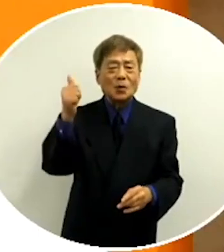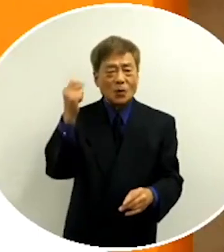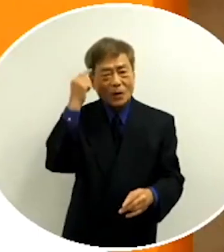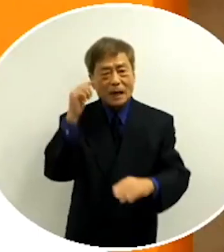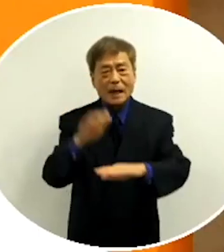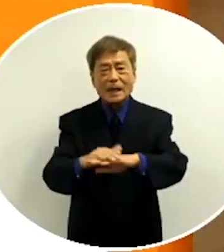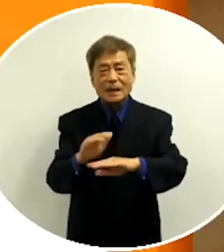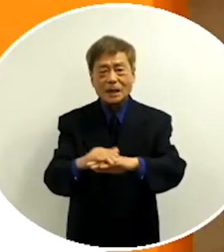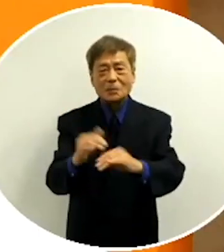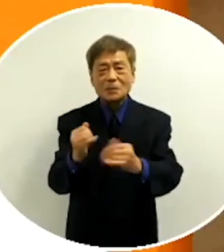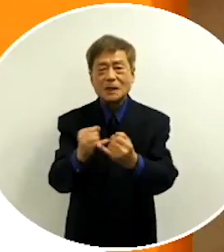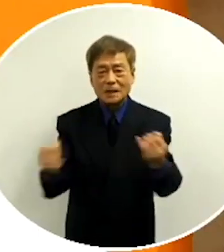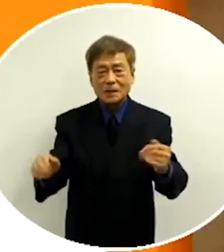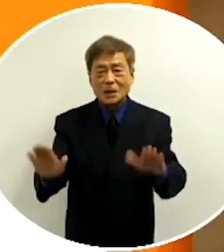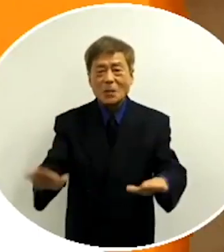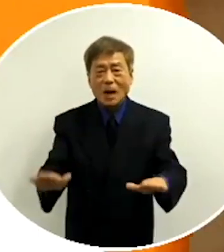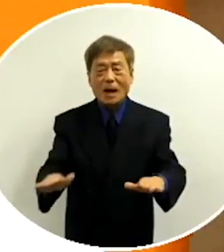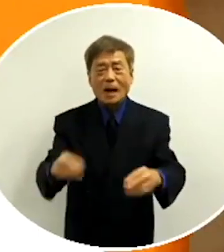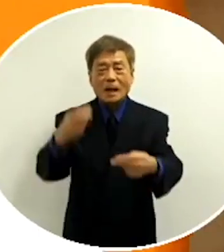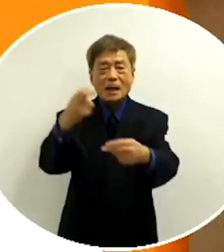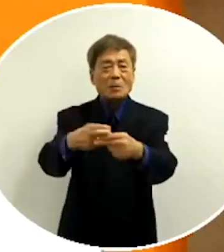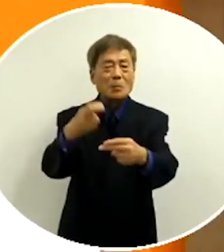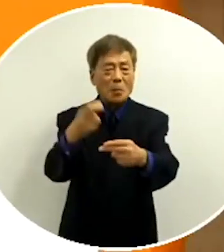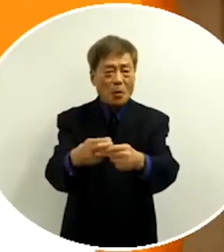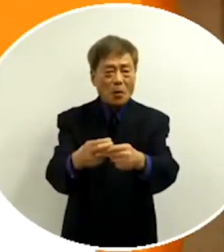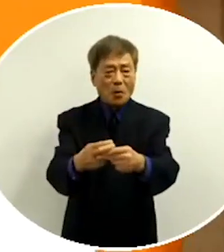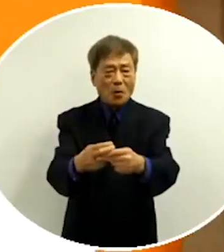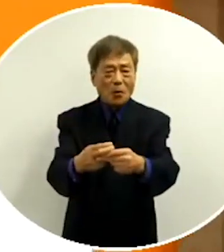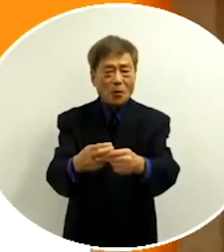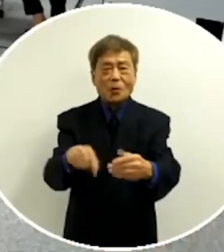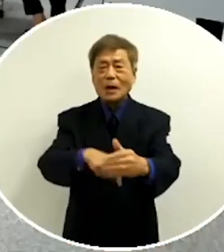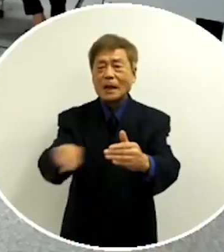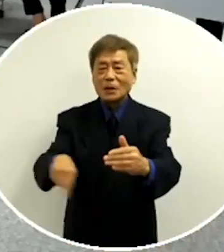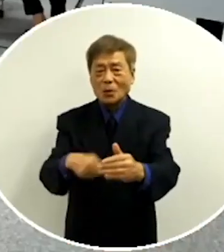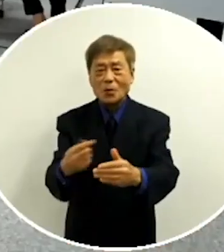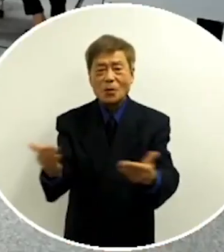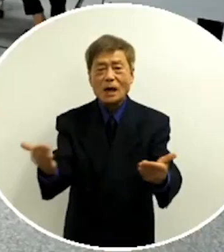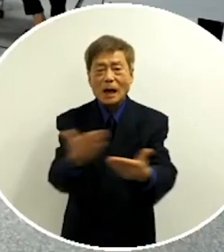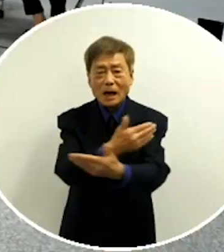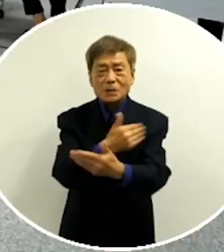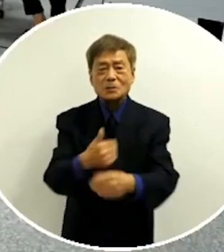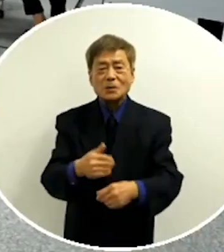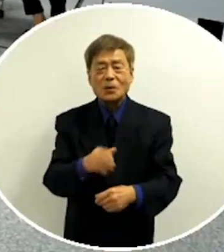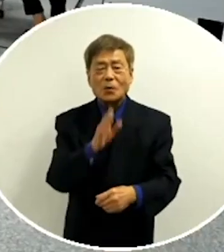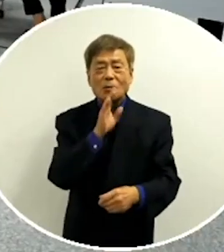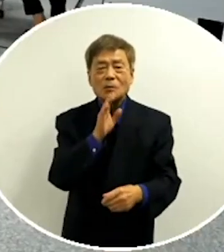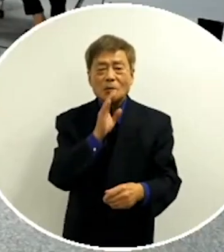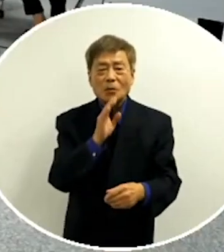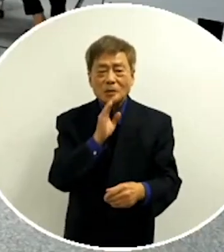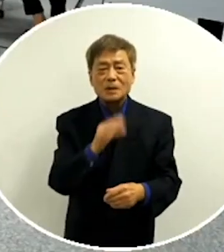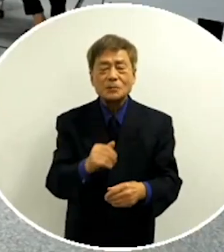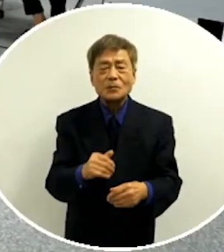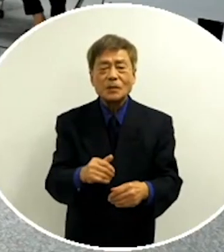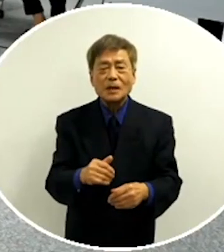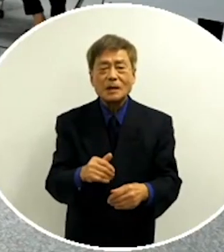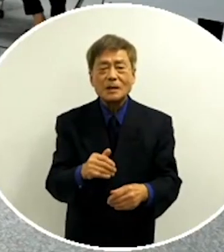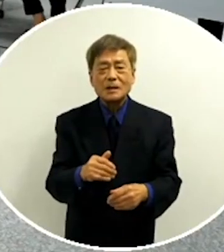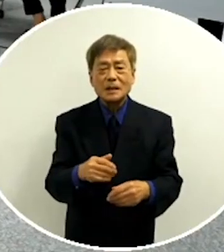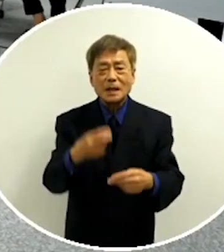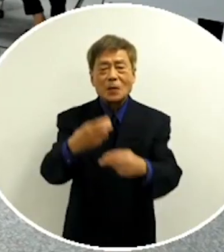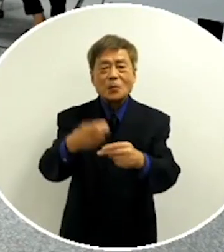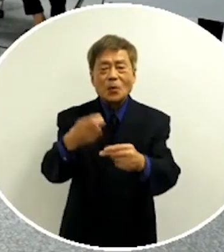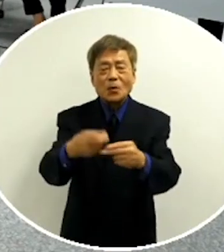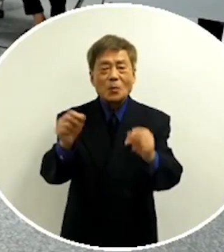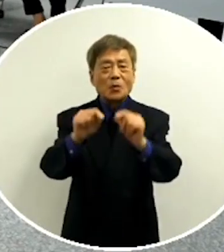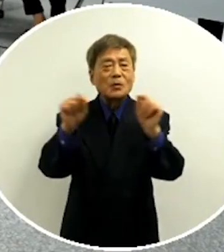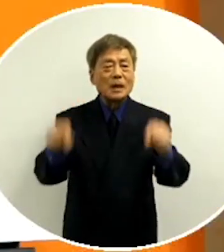憲法解釈なんて本当はを組み2頭べきことだと思いますが立った紙切れ1枚で行ったあれはまさに参加